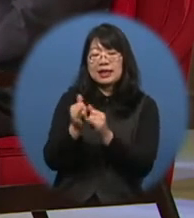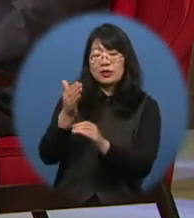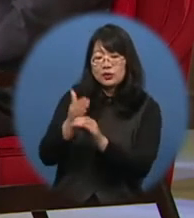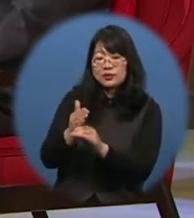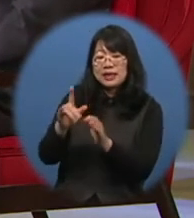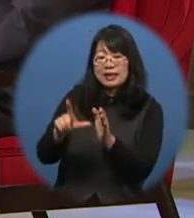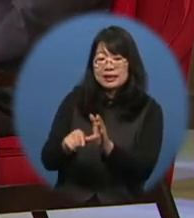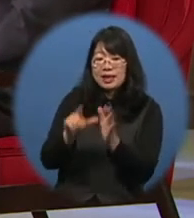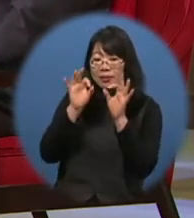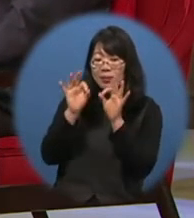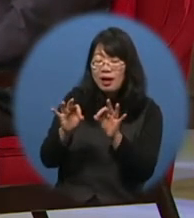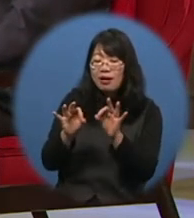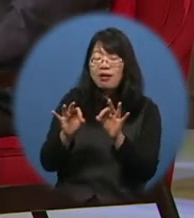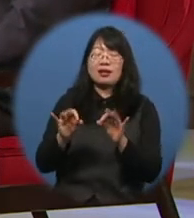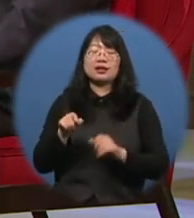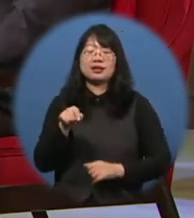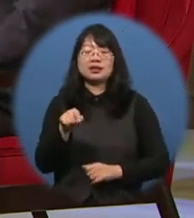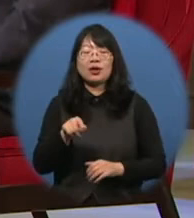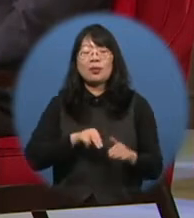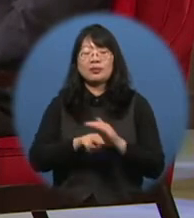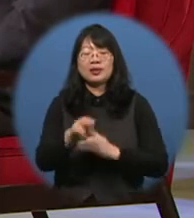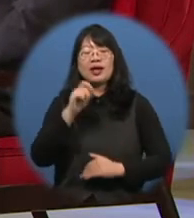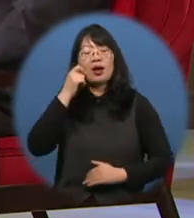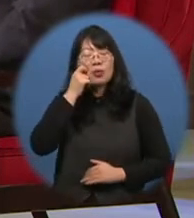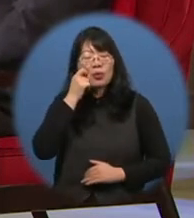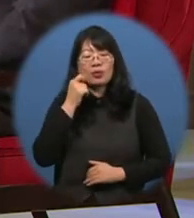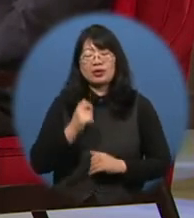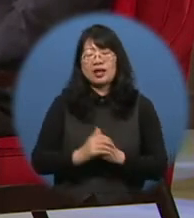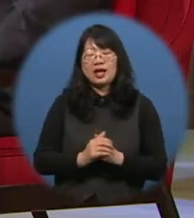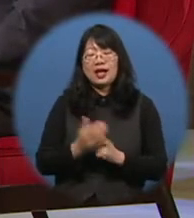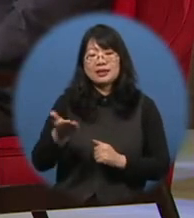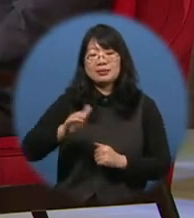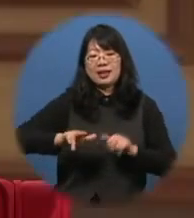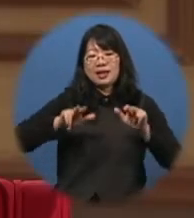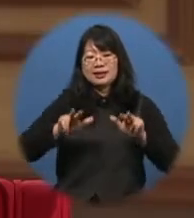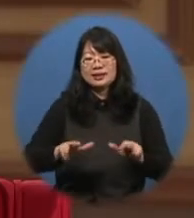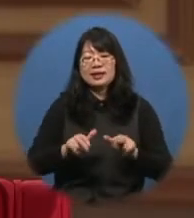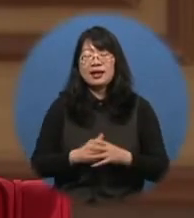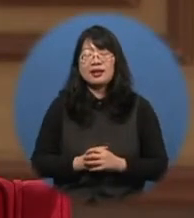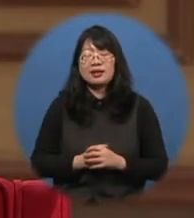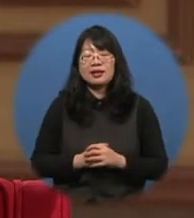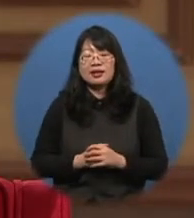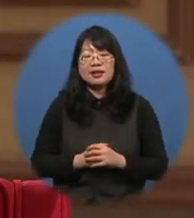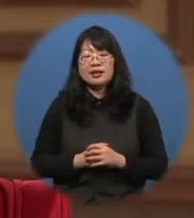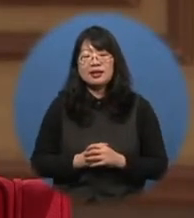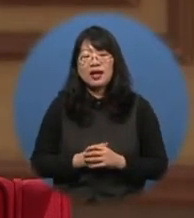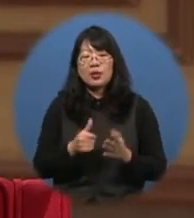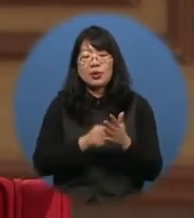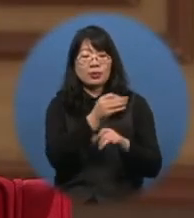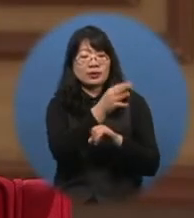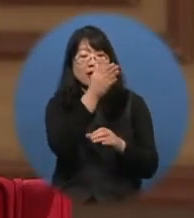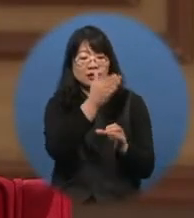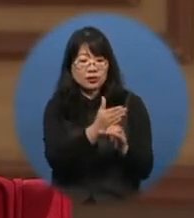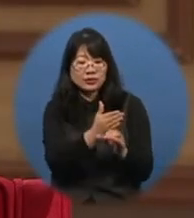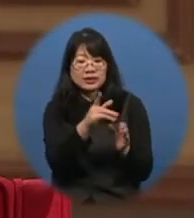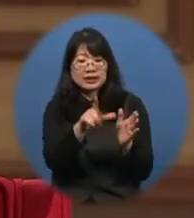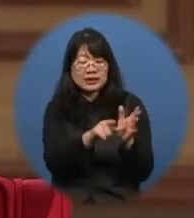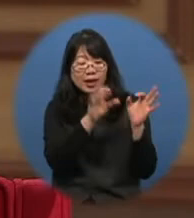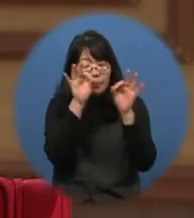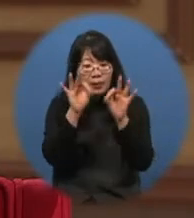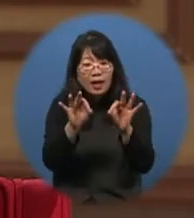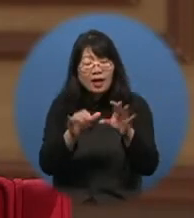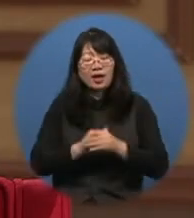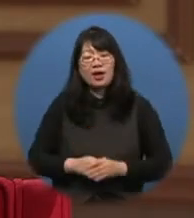중심의 시대에는 그걸 피해갈 수가 없었죠. 그렇죠. 하지만 이제 소위 소비자 중심